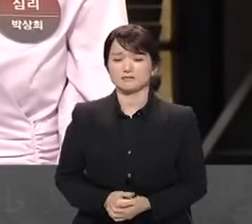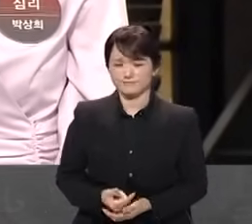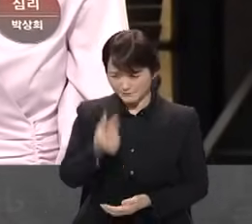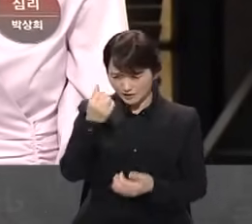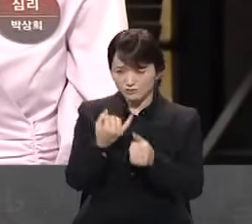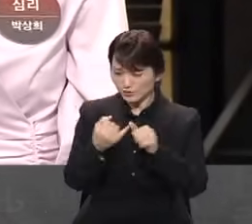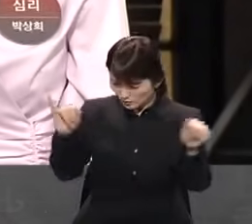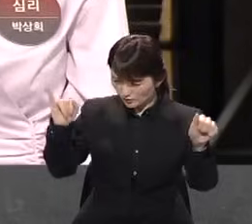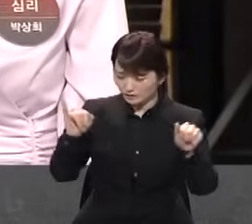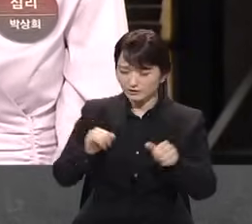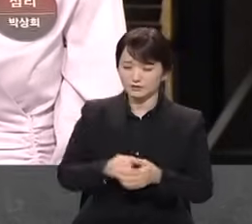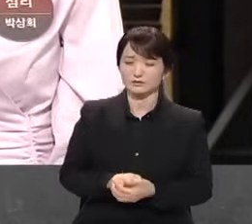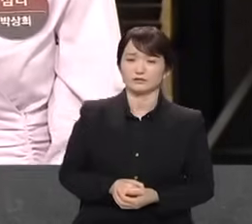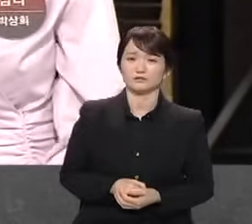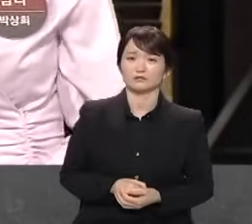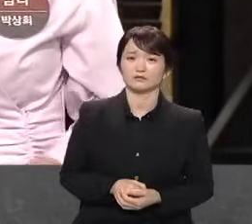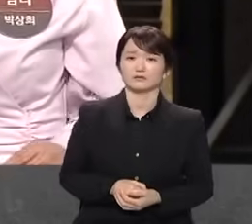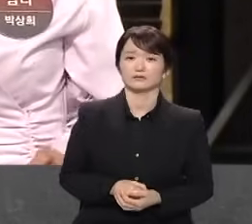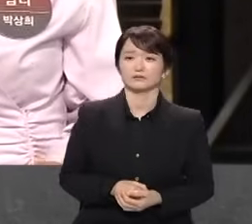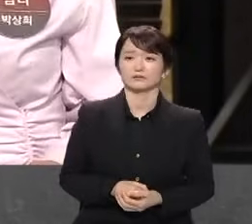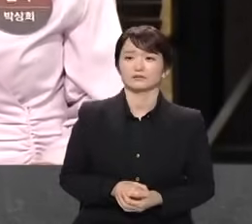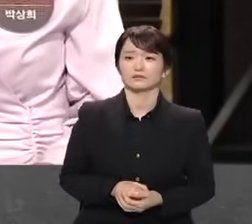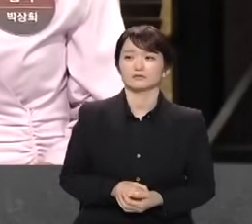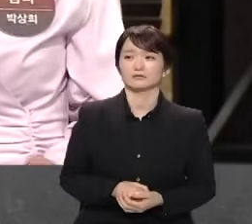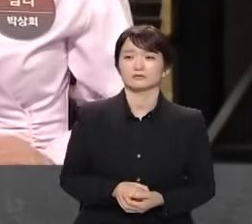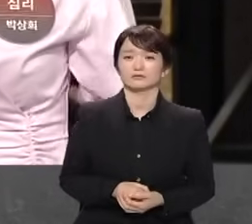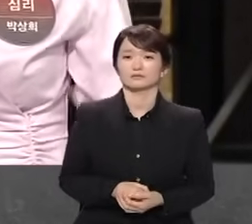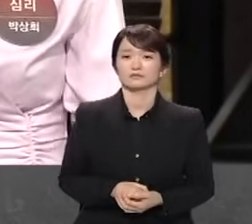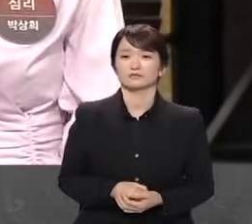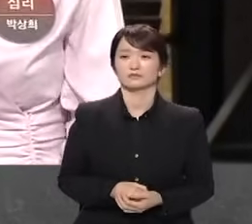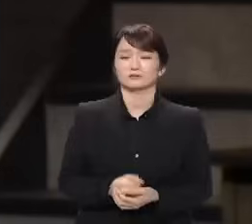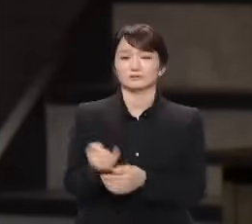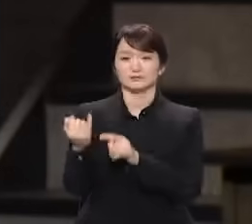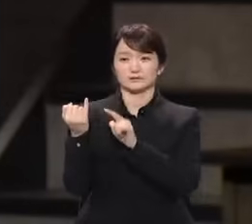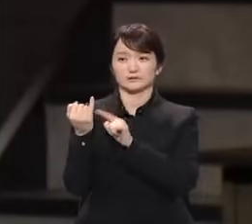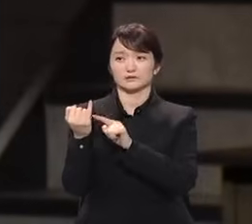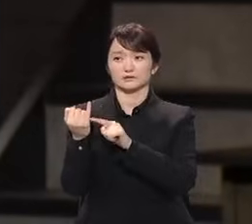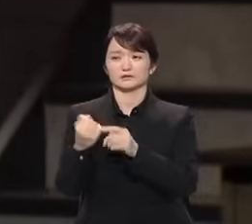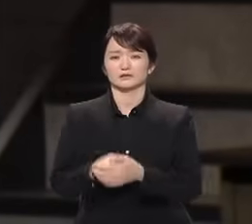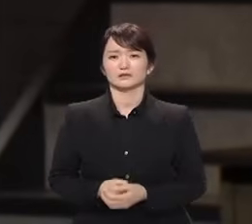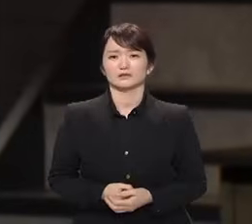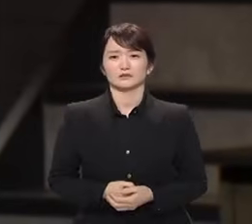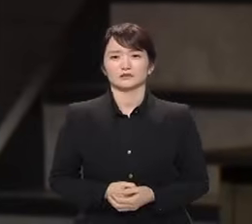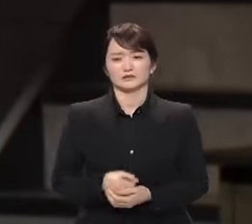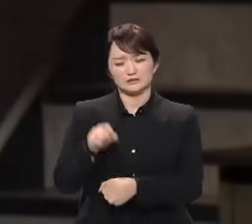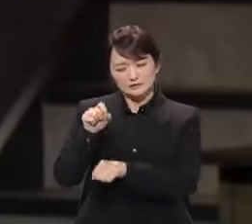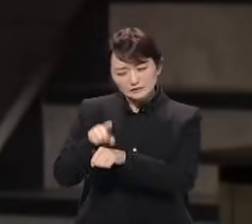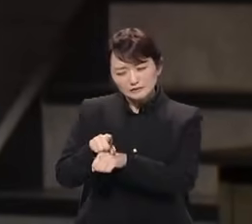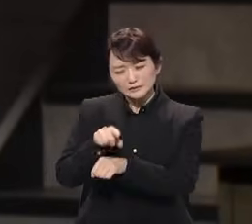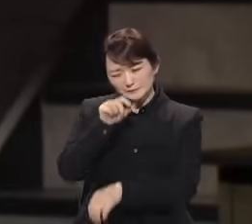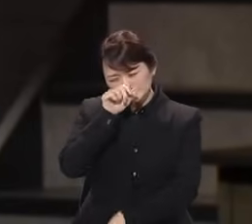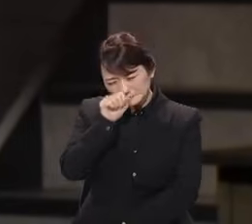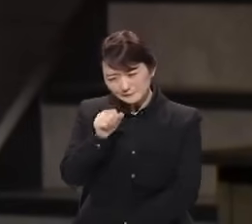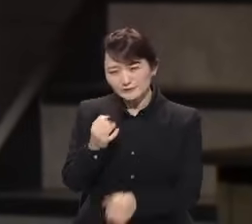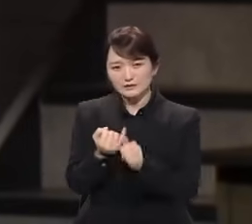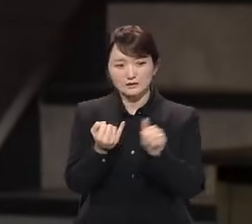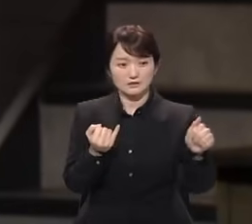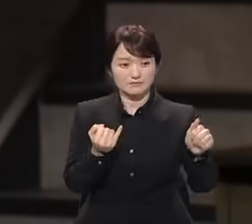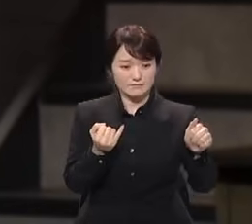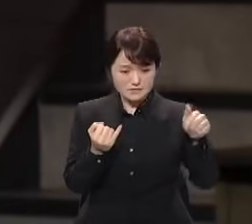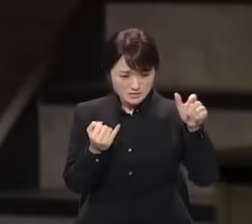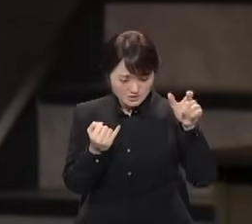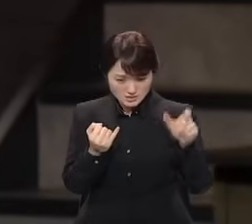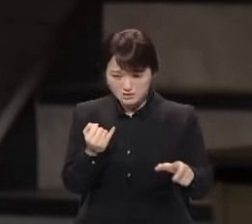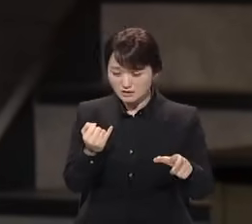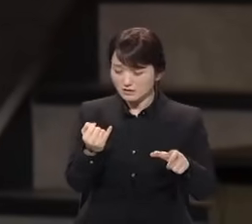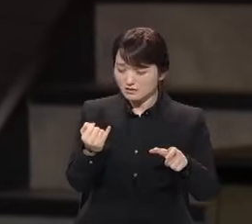진짜. 그러니까 이제 우리 제보하신 분께서 워낙에 좀 순하신 분 같아요. 그러니까 남편이 세게 나오고 맨